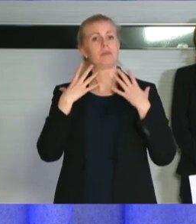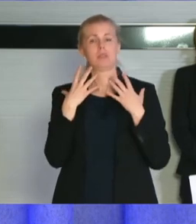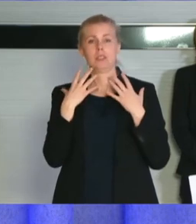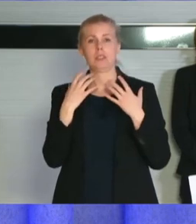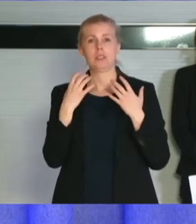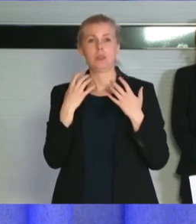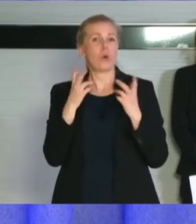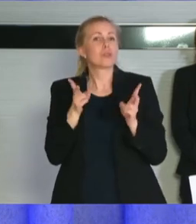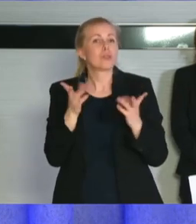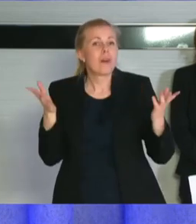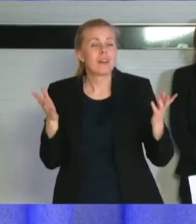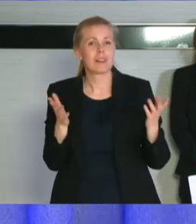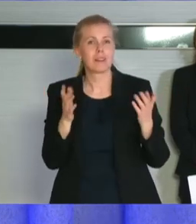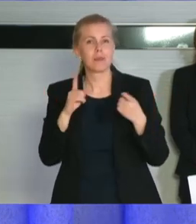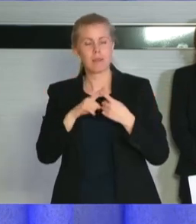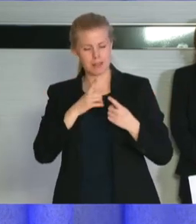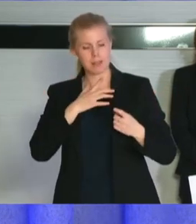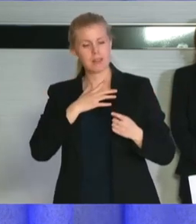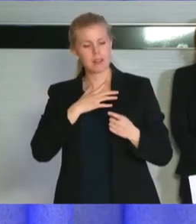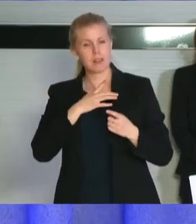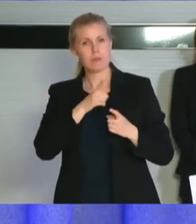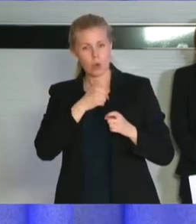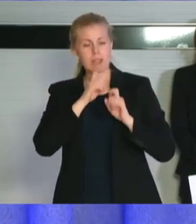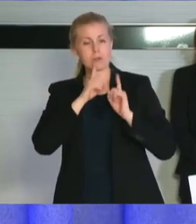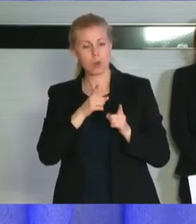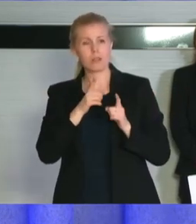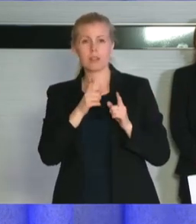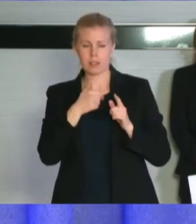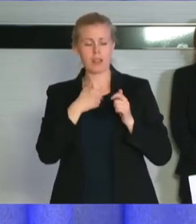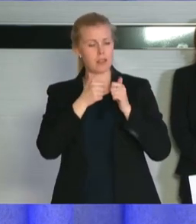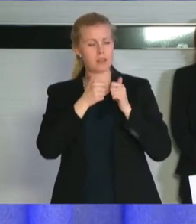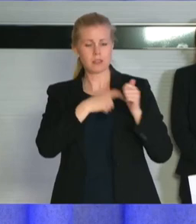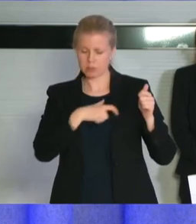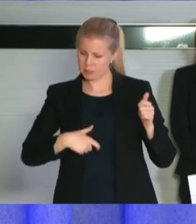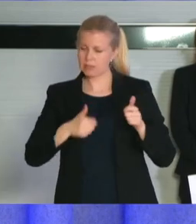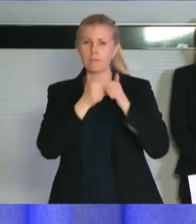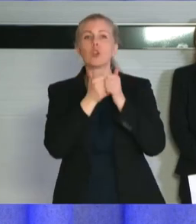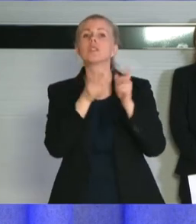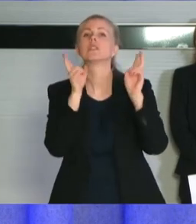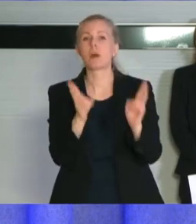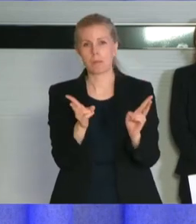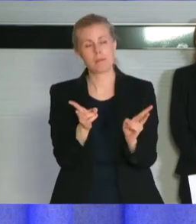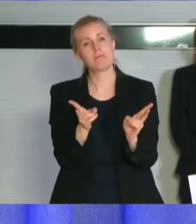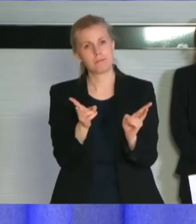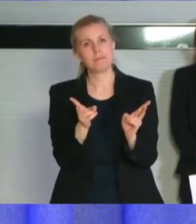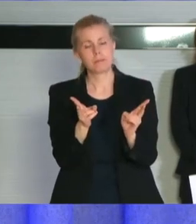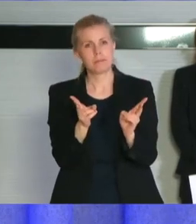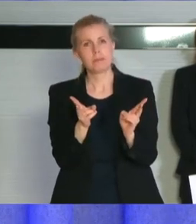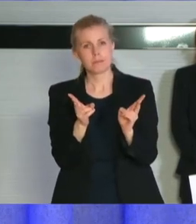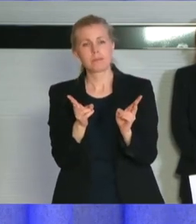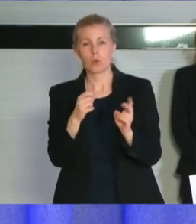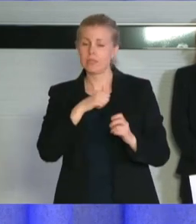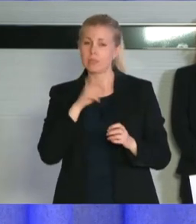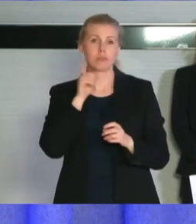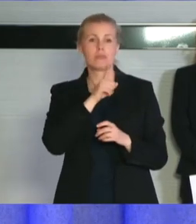men det er de rådene som er gitt til alle andre grupper, og da følger statsministeren det samme, og hvis jeg skulle begynne å bli